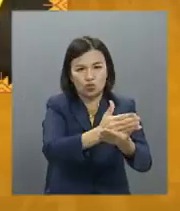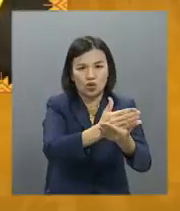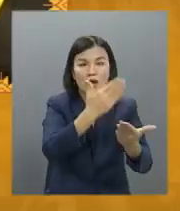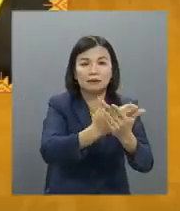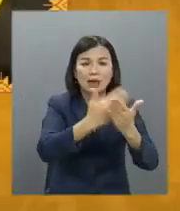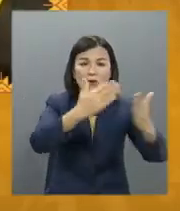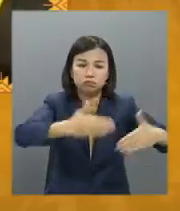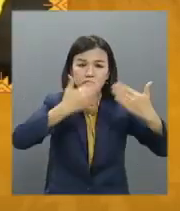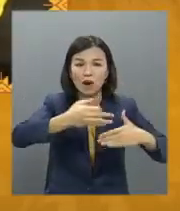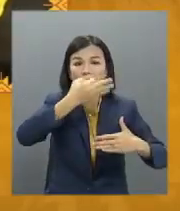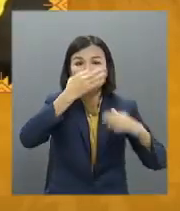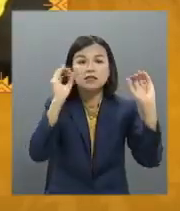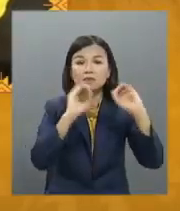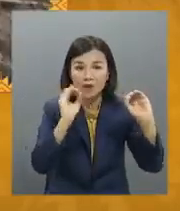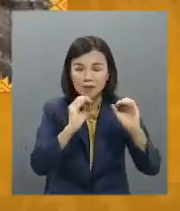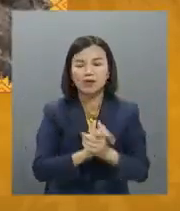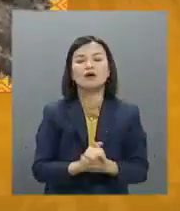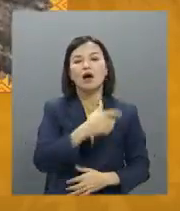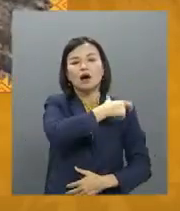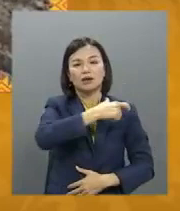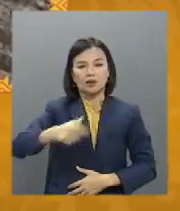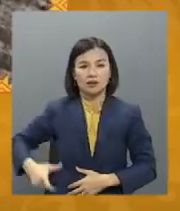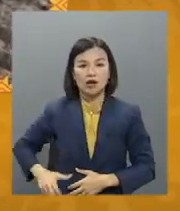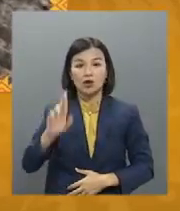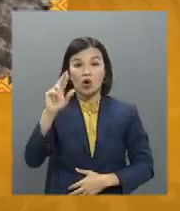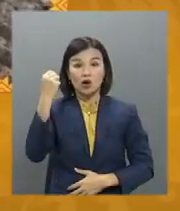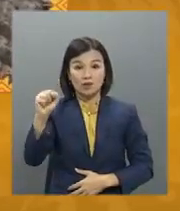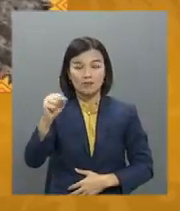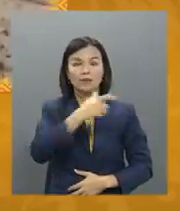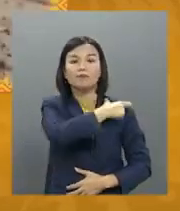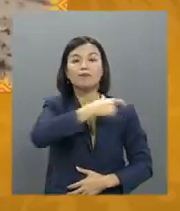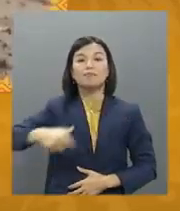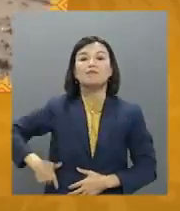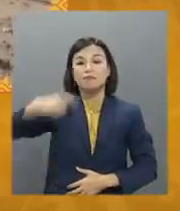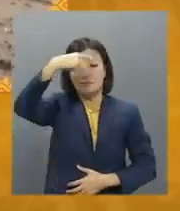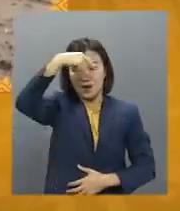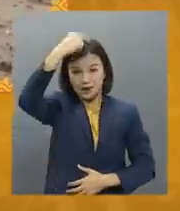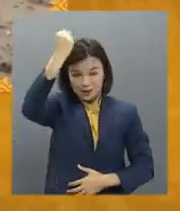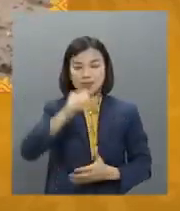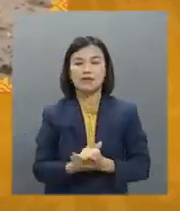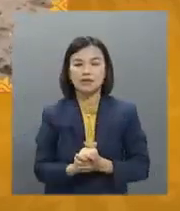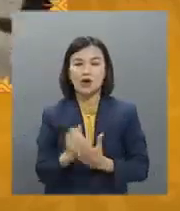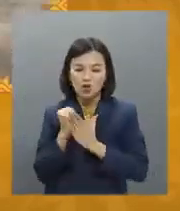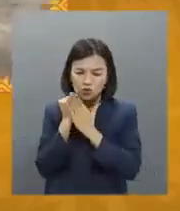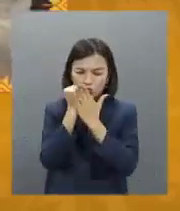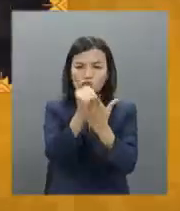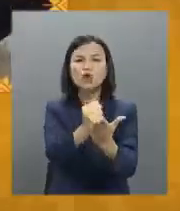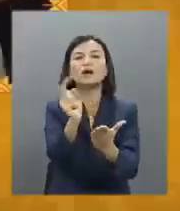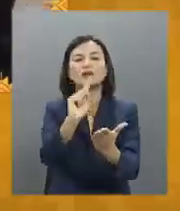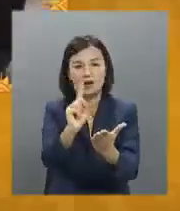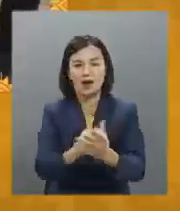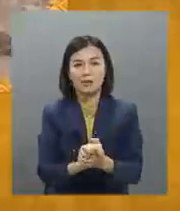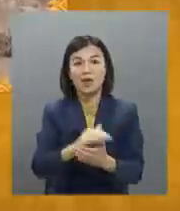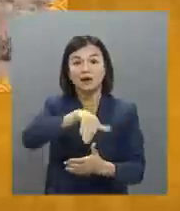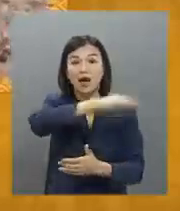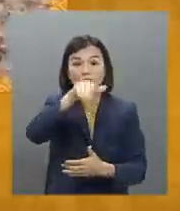จำนวนมากต้องหยุดงานทำให้ขาดรายได้พระบาทสมเด็จพระเจ้าอยู่หัวและสมเด็จพระนางเจ้าพระบรมราชินีทร